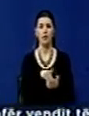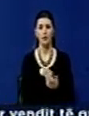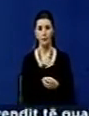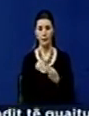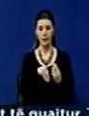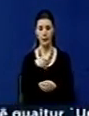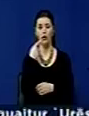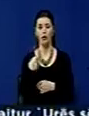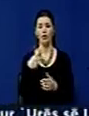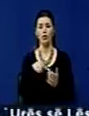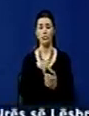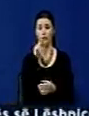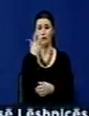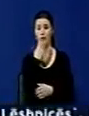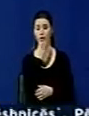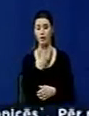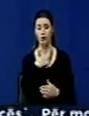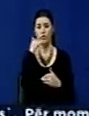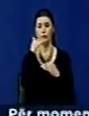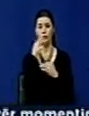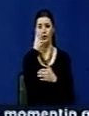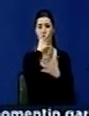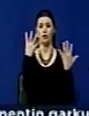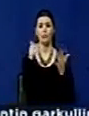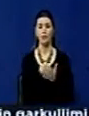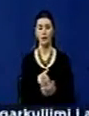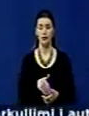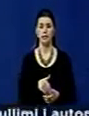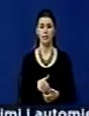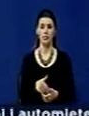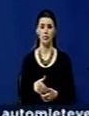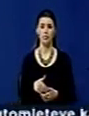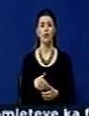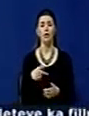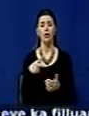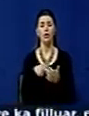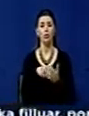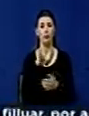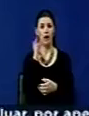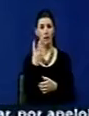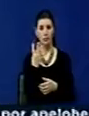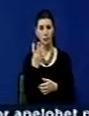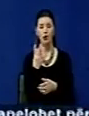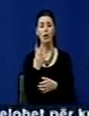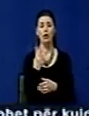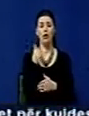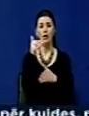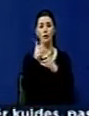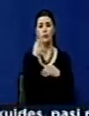vitin 2013 në dhjetor 29.000 familje, në dhjetor të vitit 2014 kanë qenë